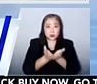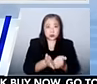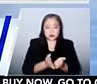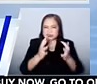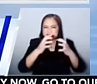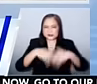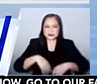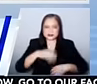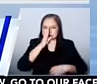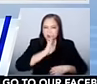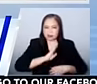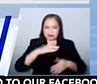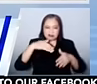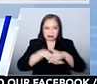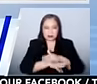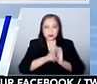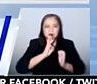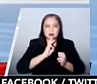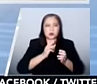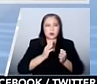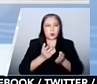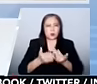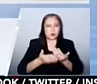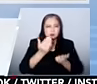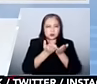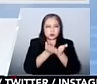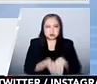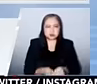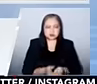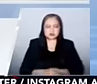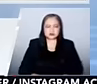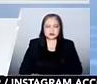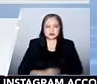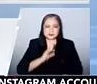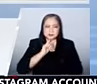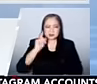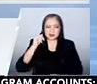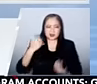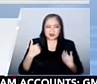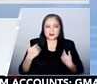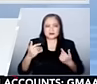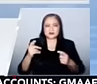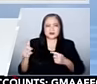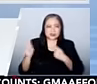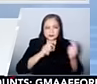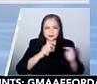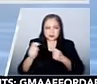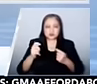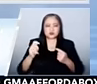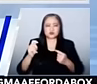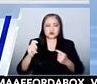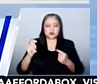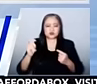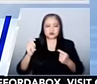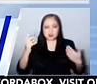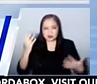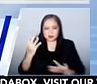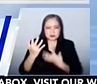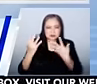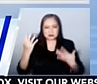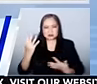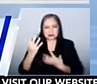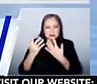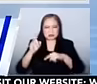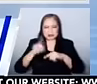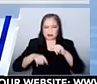ng tubig at halos lumubog na pagang may bagyo habagat ang mga na mandaragat hindi makapalaot dapat ho